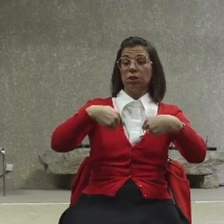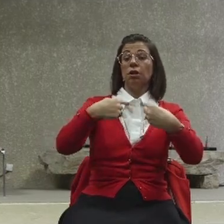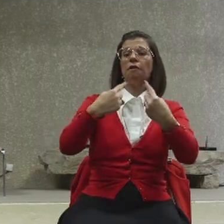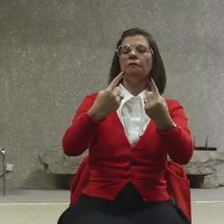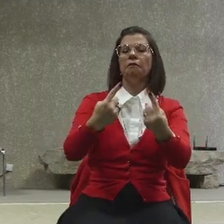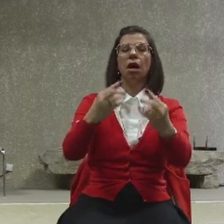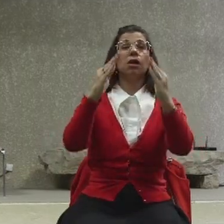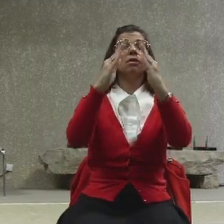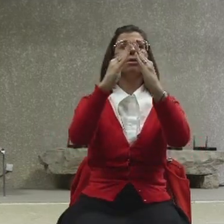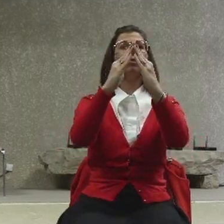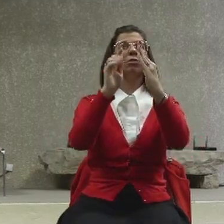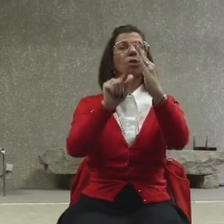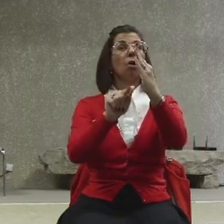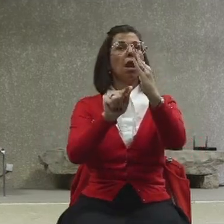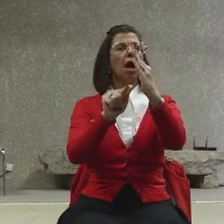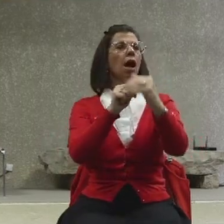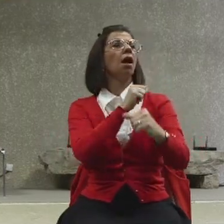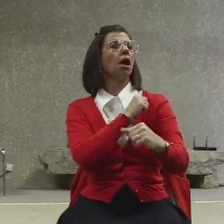Merci Seigneur.